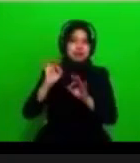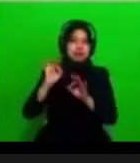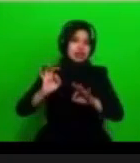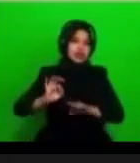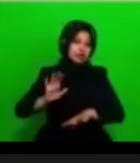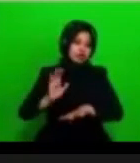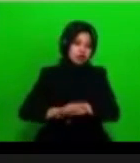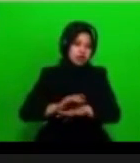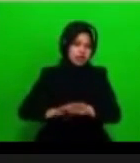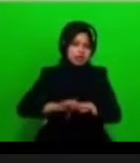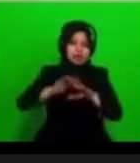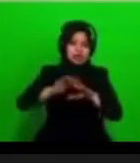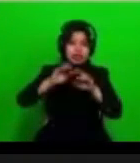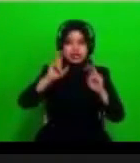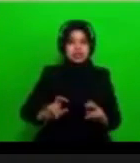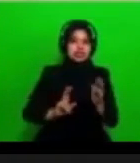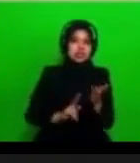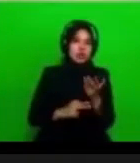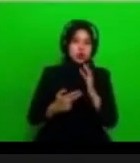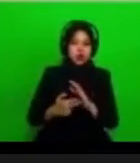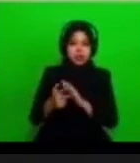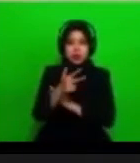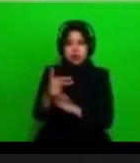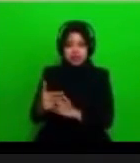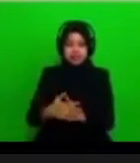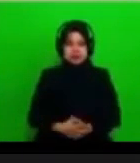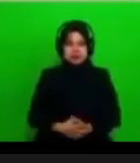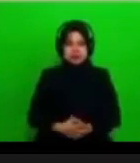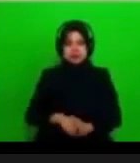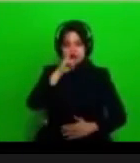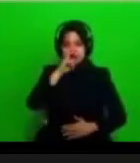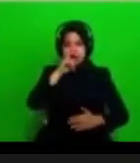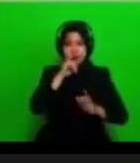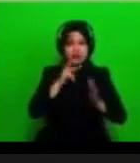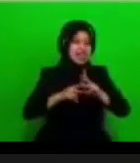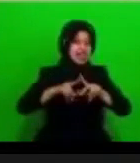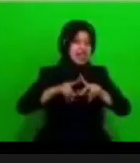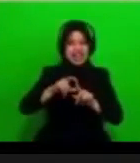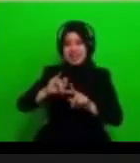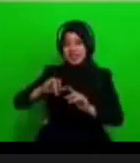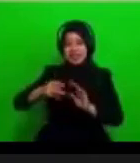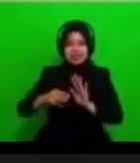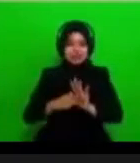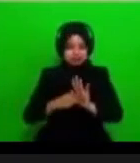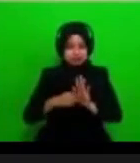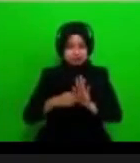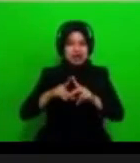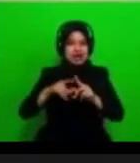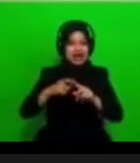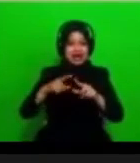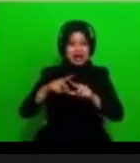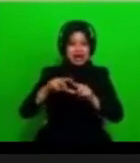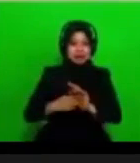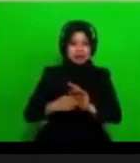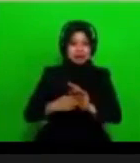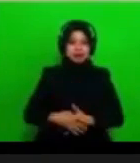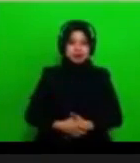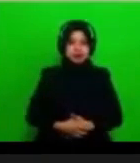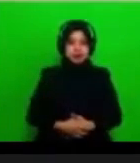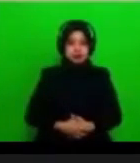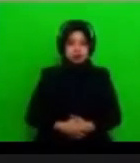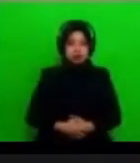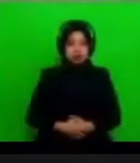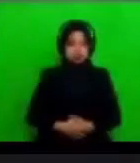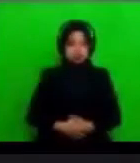Pendidikan Kebudayaan Riset dan Teknologi Republik Indonesia, Bapak Nadiem Anwar Makarim, kami persilakan.